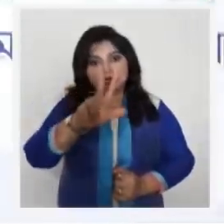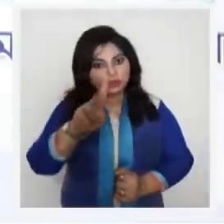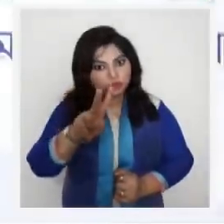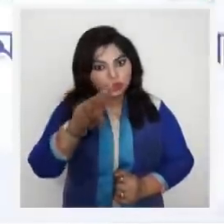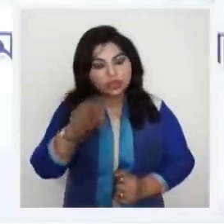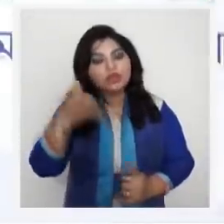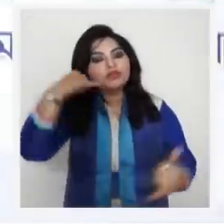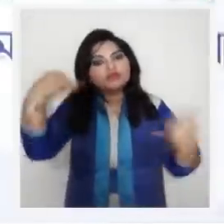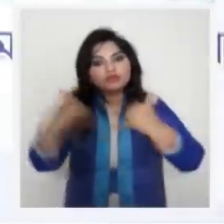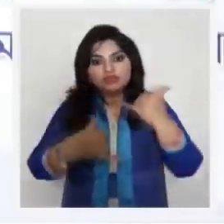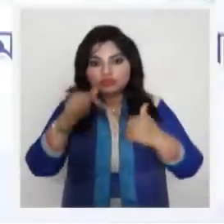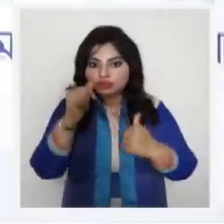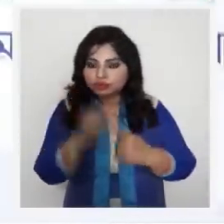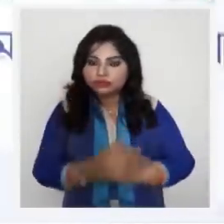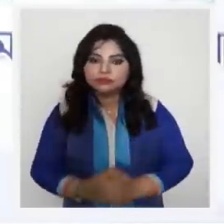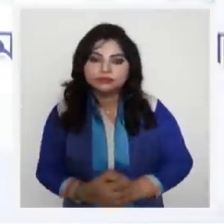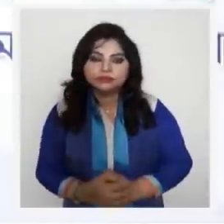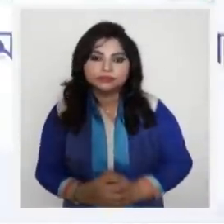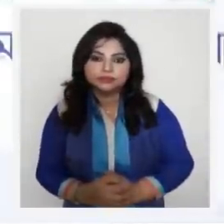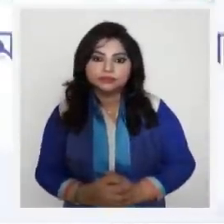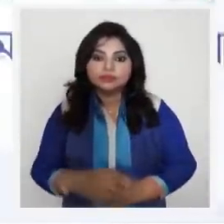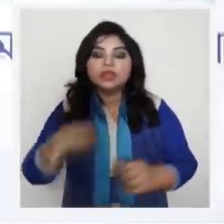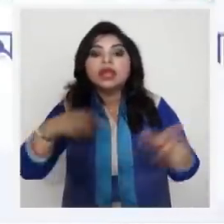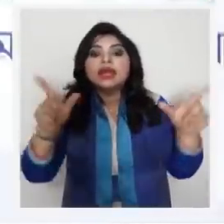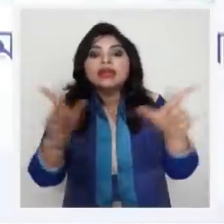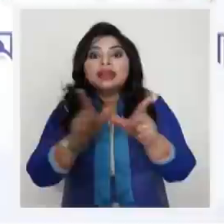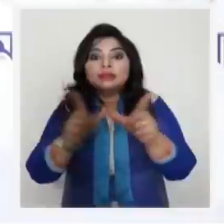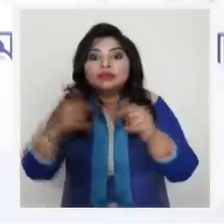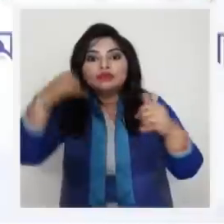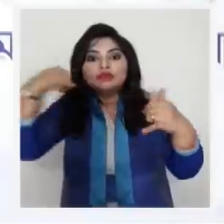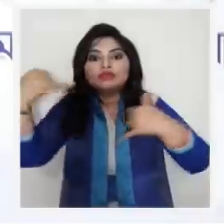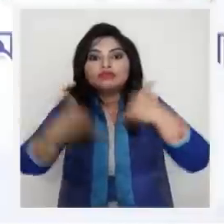1,96,192টি এবং এ পর্যন্ত ফোন কল গ্রহণ করা হয়েছে